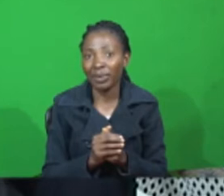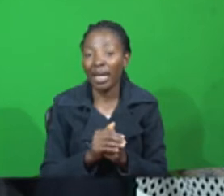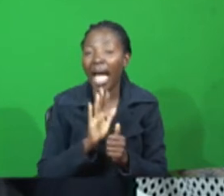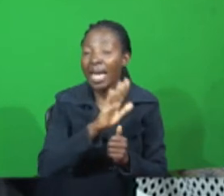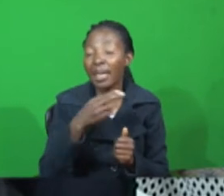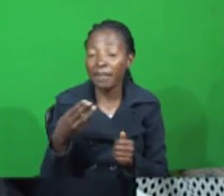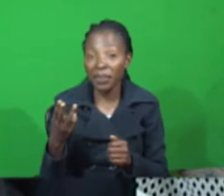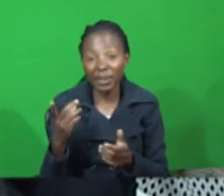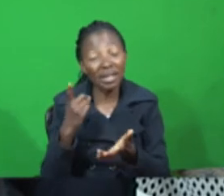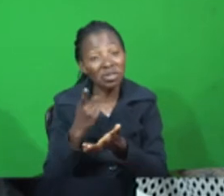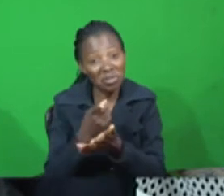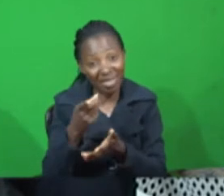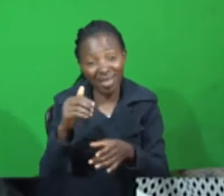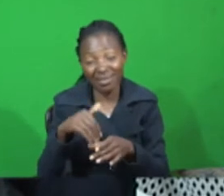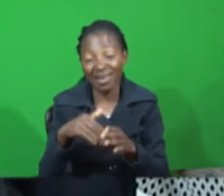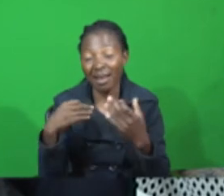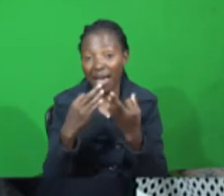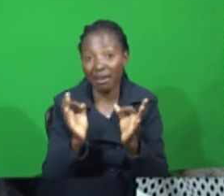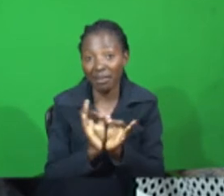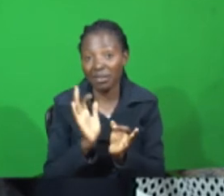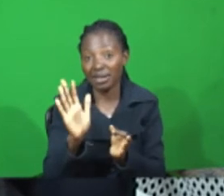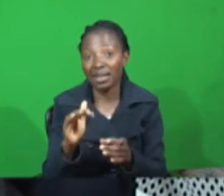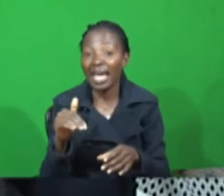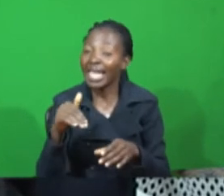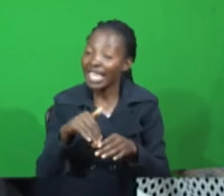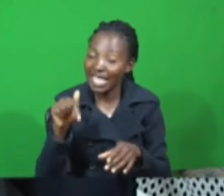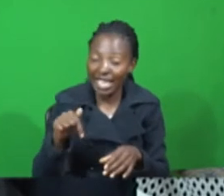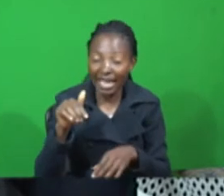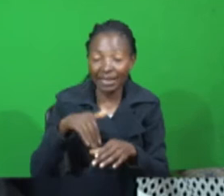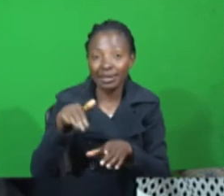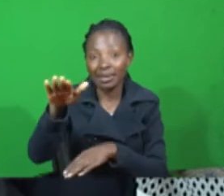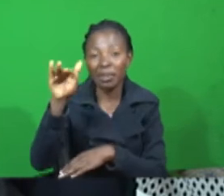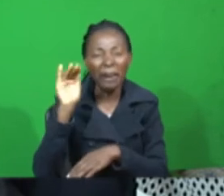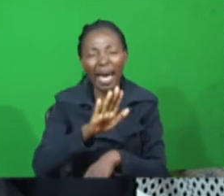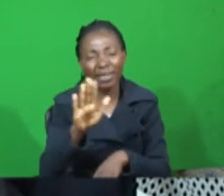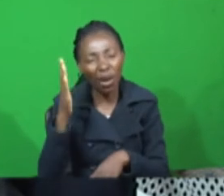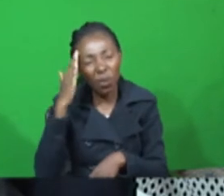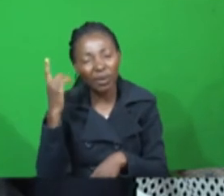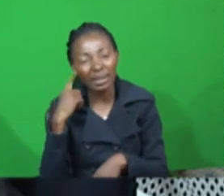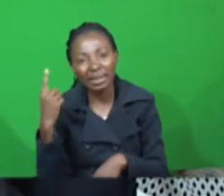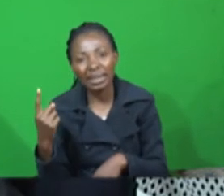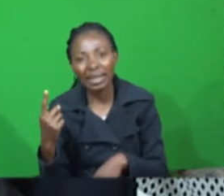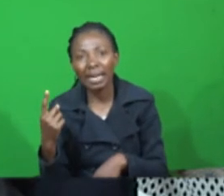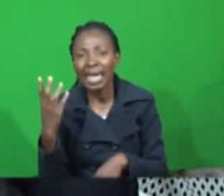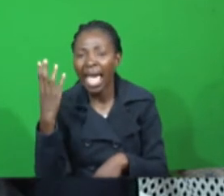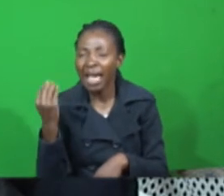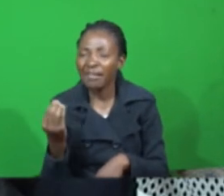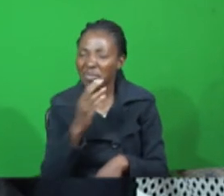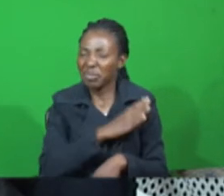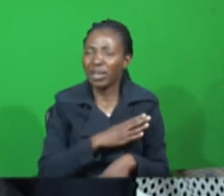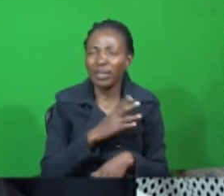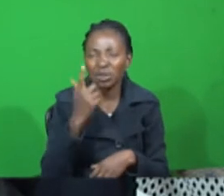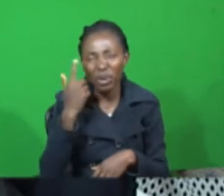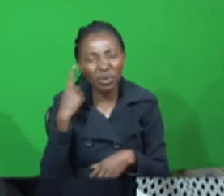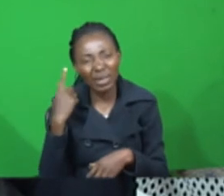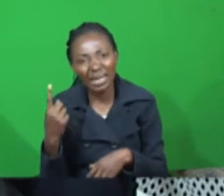Vanhu nhasi vari kuzviita mudzimbo. Imo mukati menyika. Nevamwe vakatotiteerera. So unoziva kuti kune vanhu vanoita dzimwe nyaya dzaunoti